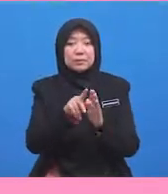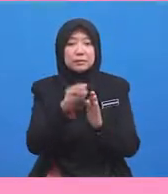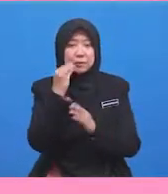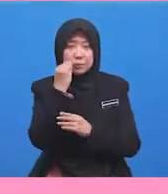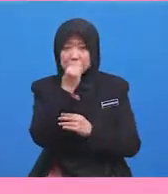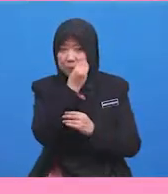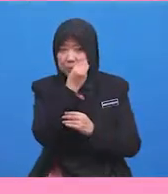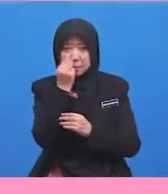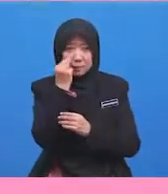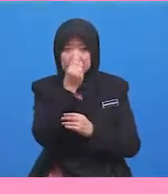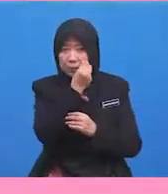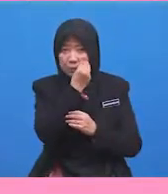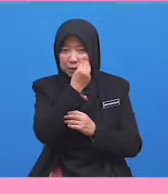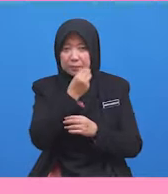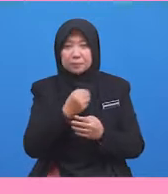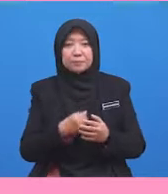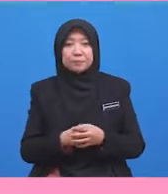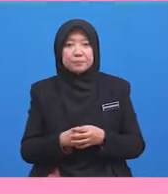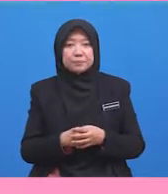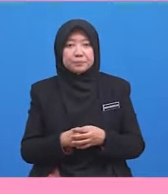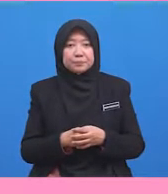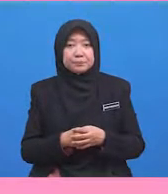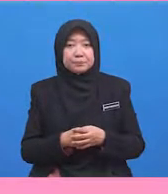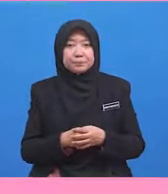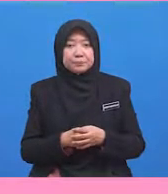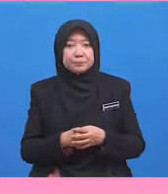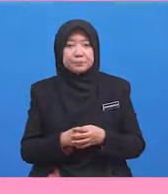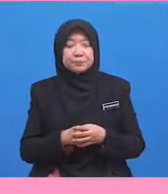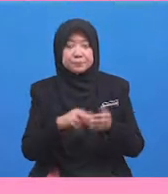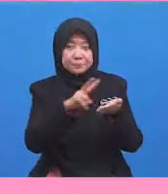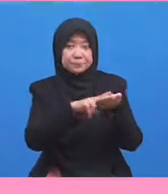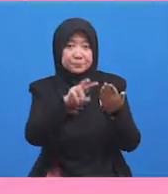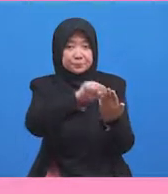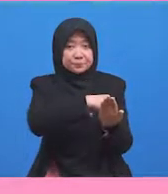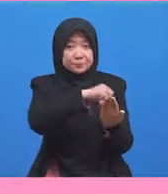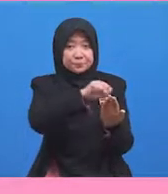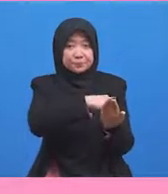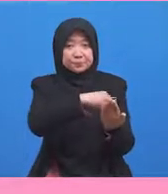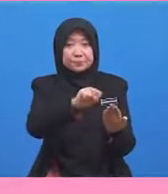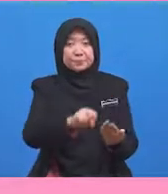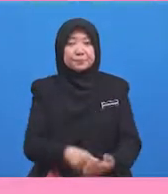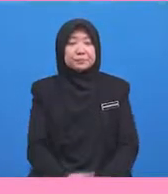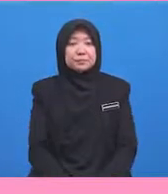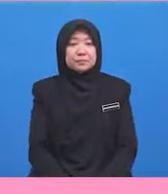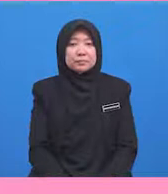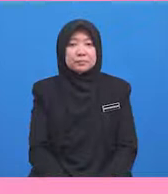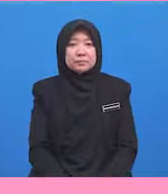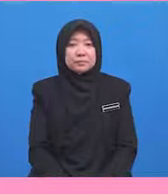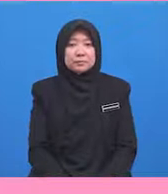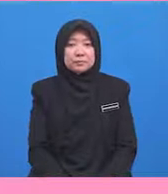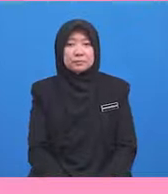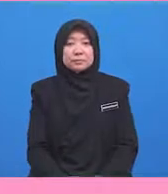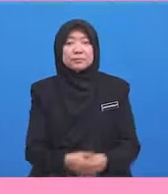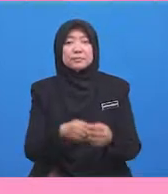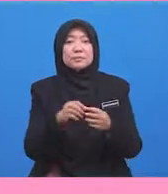mahwa Muhammad sehelai kelopak mu gugur adalah Titis Air